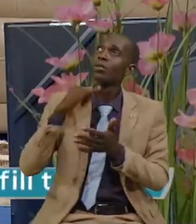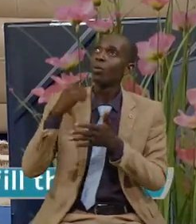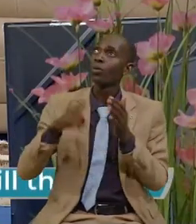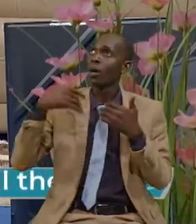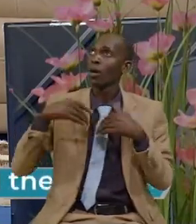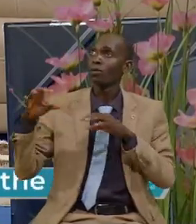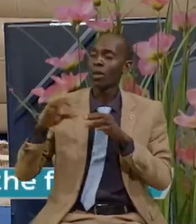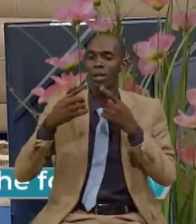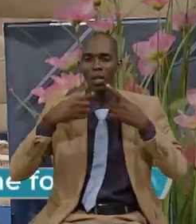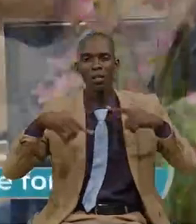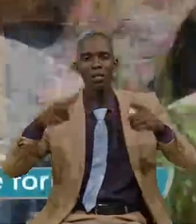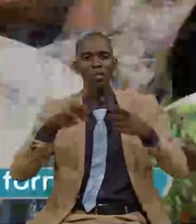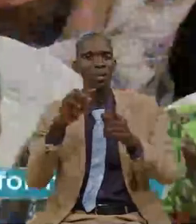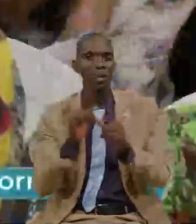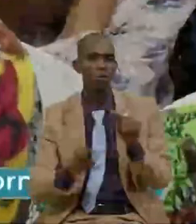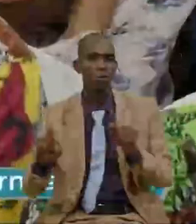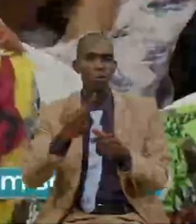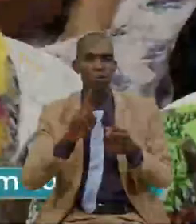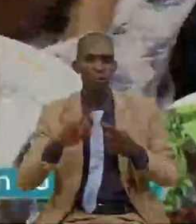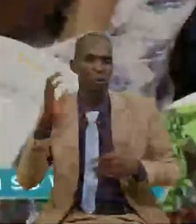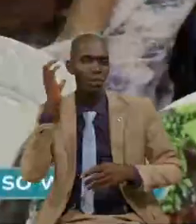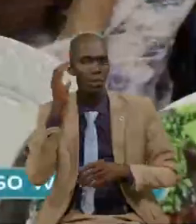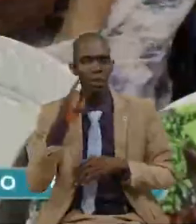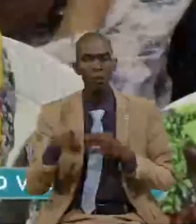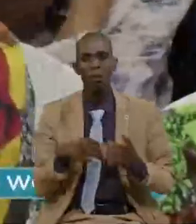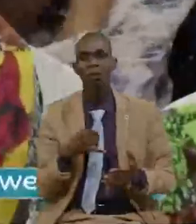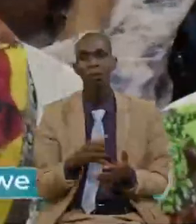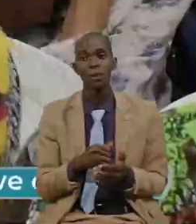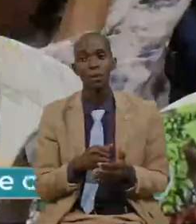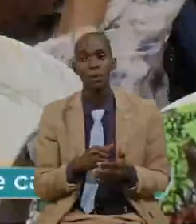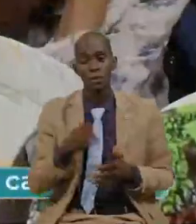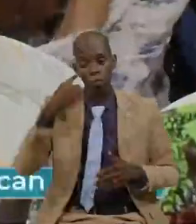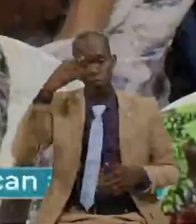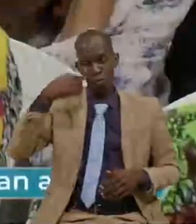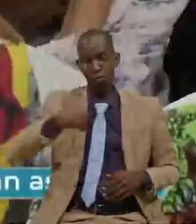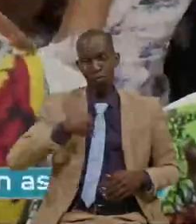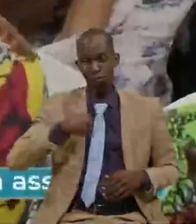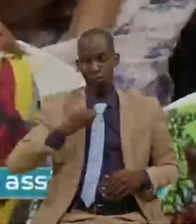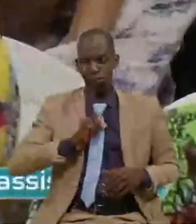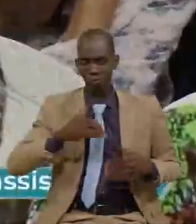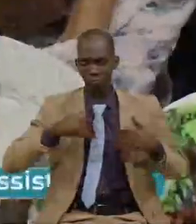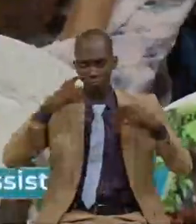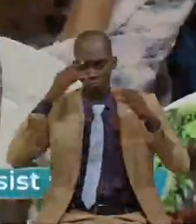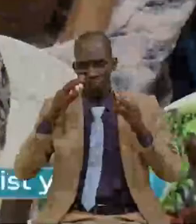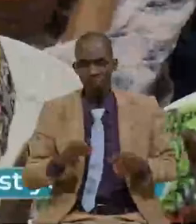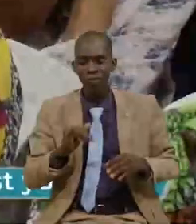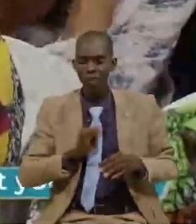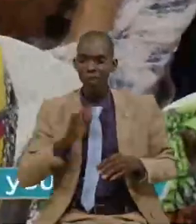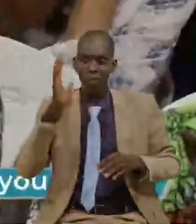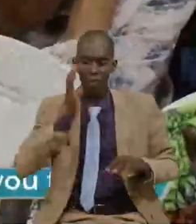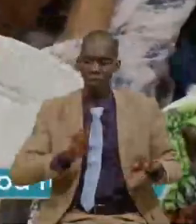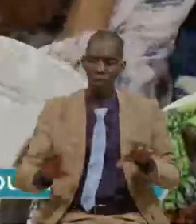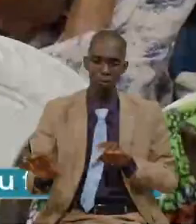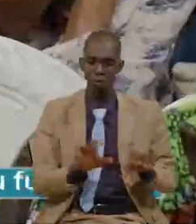fait, que tout le monde l'apprenne. C'est ce que nous allons faire ce soir. Pour moi, j'ai décidé que je